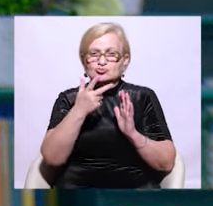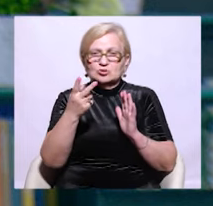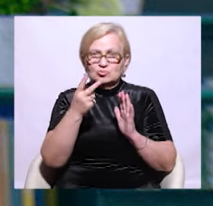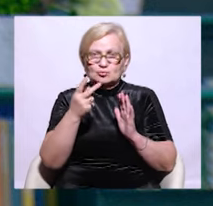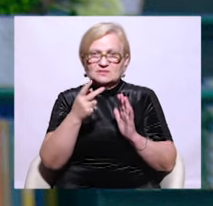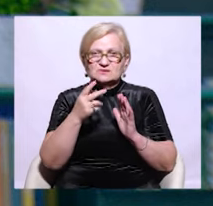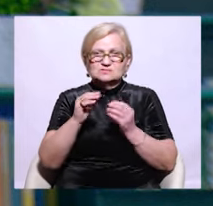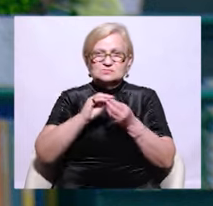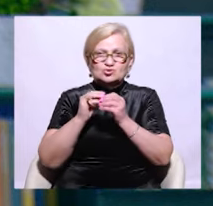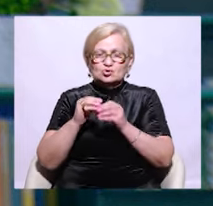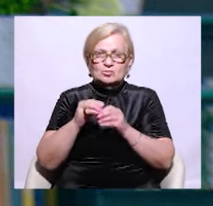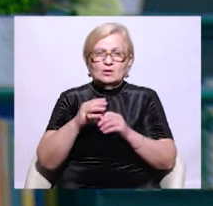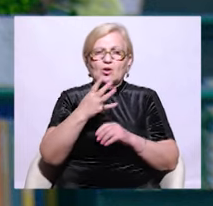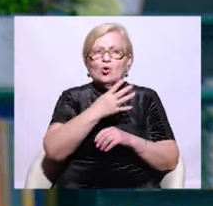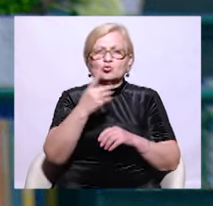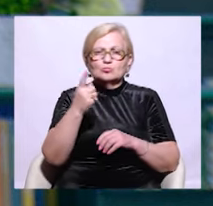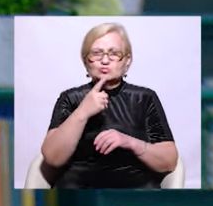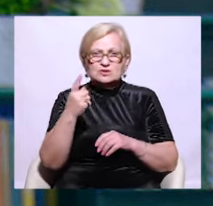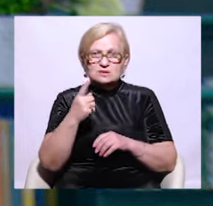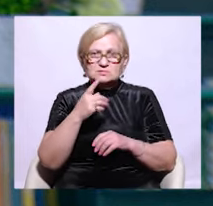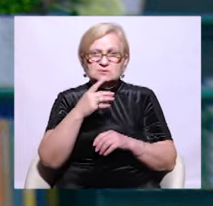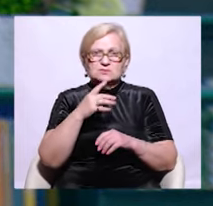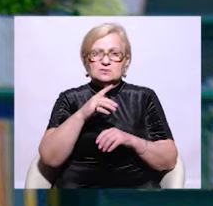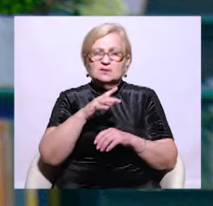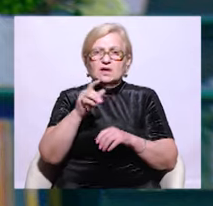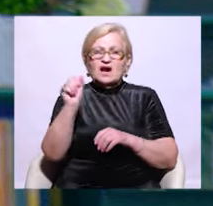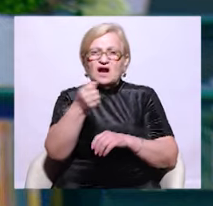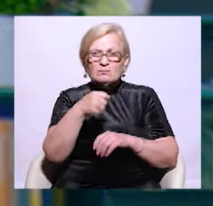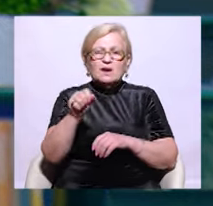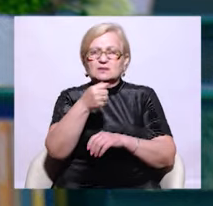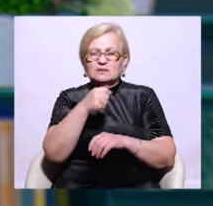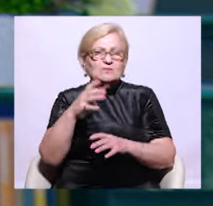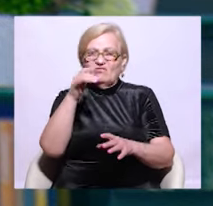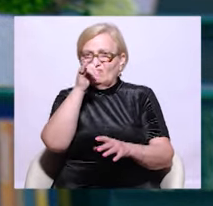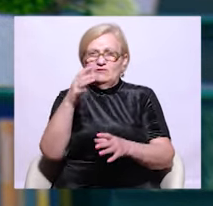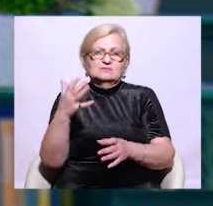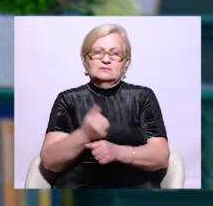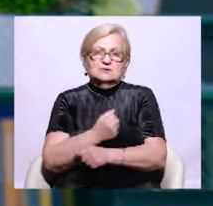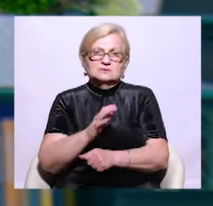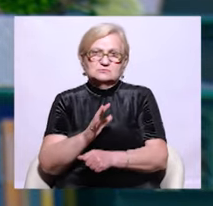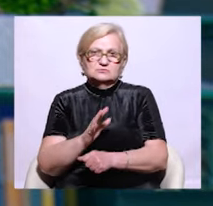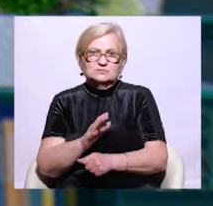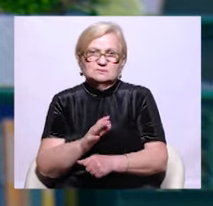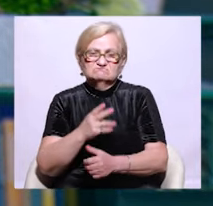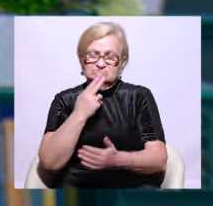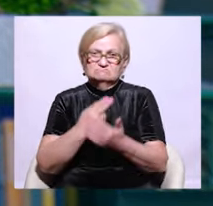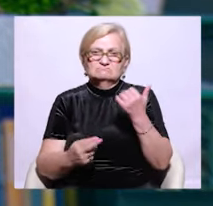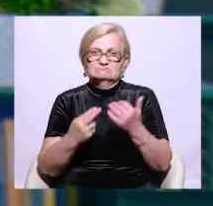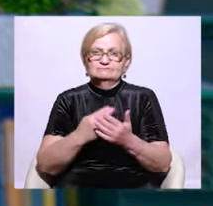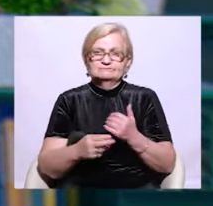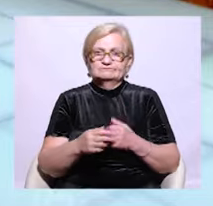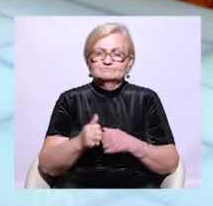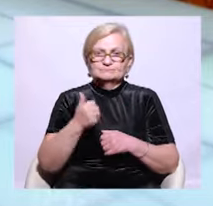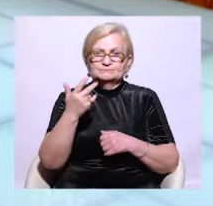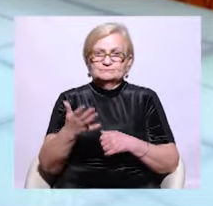1822 წლის შეთქმულება, 1851 წლის აჯანყება, ხმალმა აქაც ვერ მოიპოვა